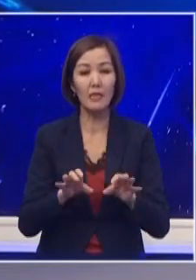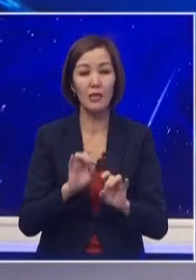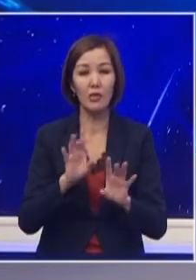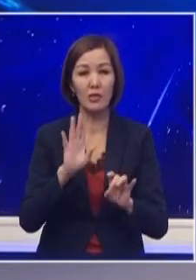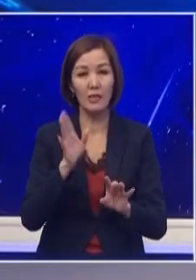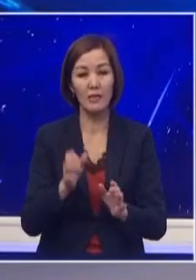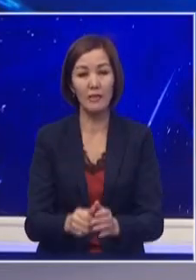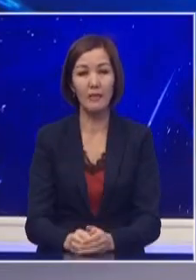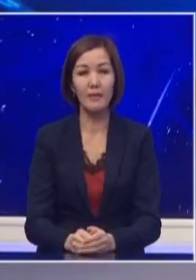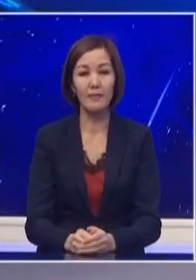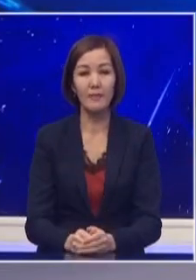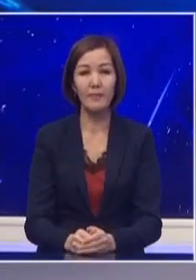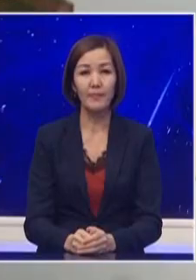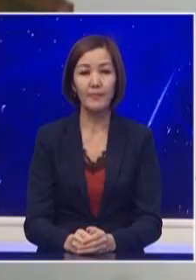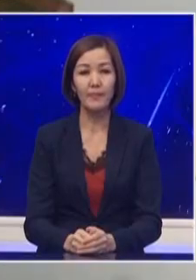талқыланды, тілші тарқатсын.